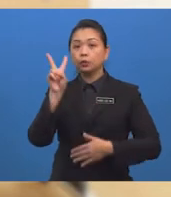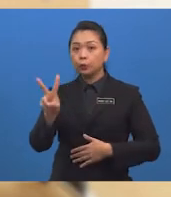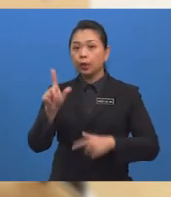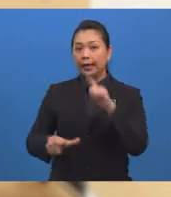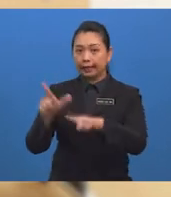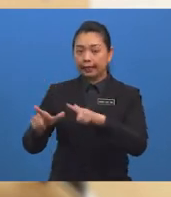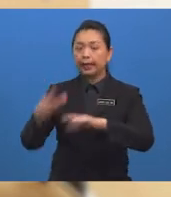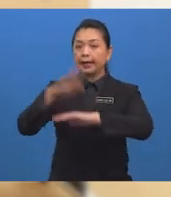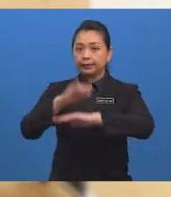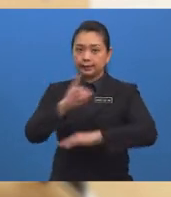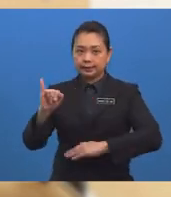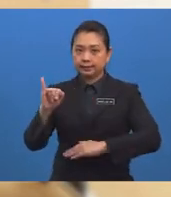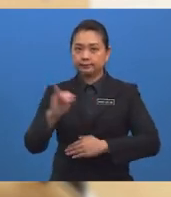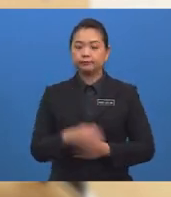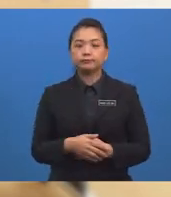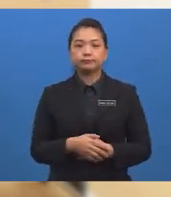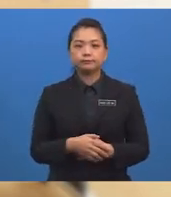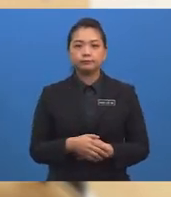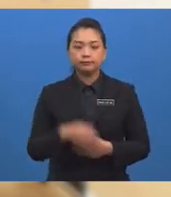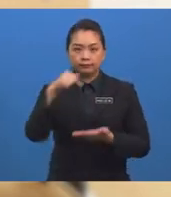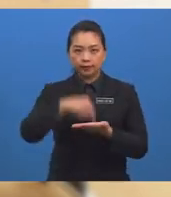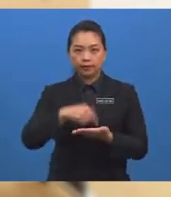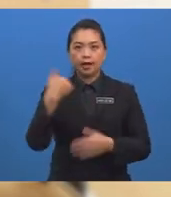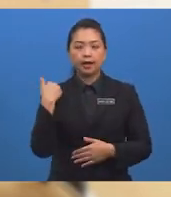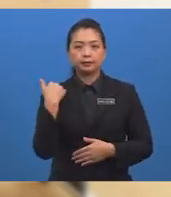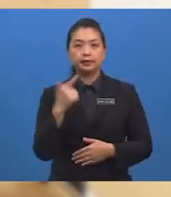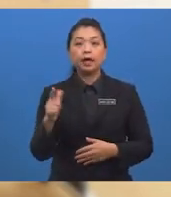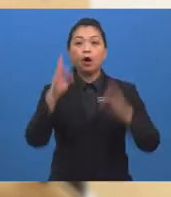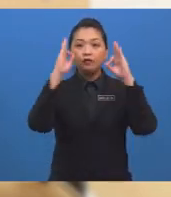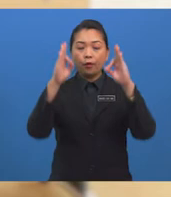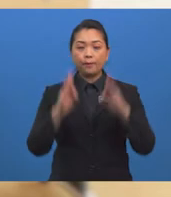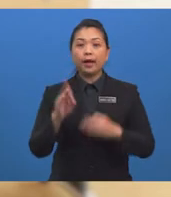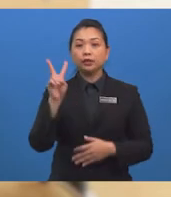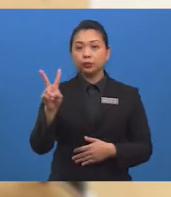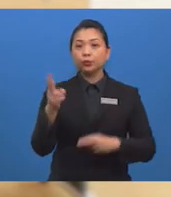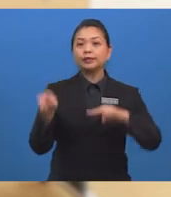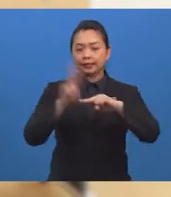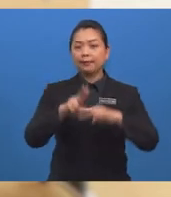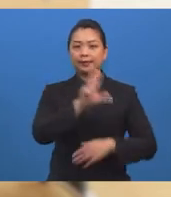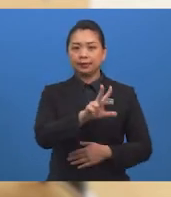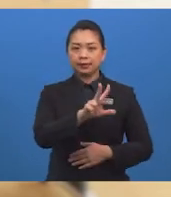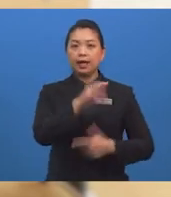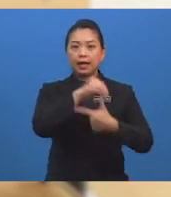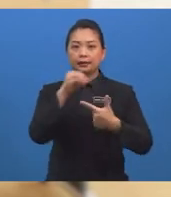2 langkah untuk menanganinya. Ini adalah format